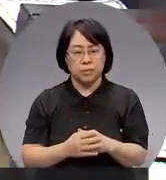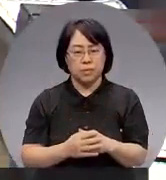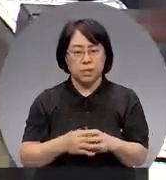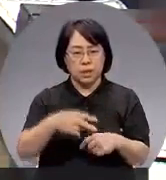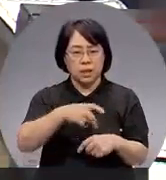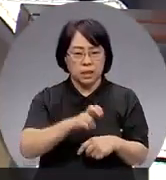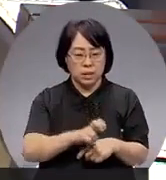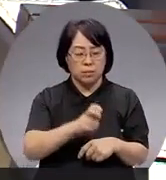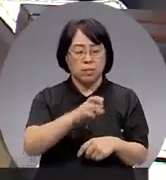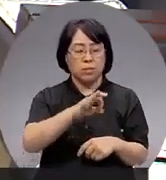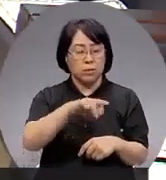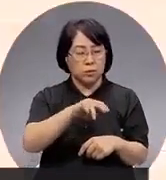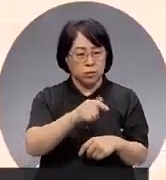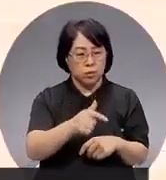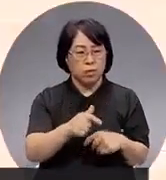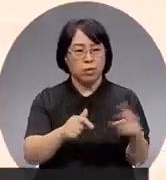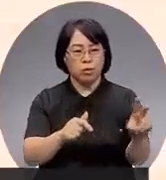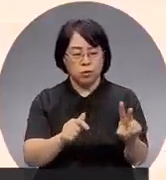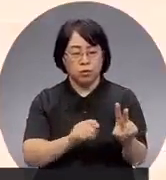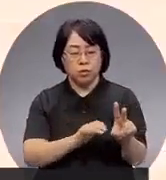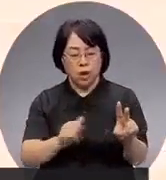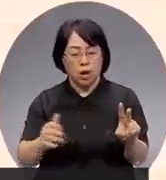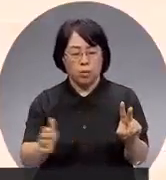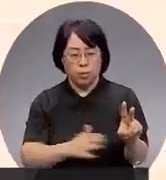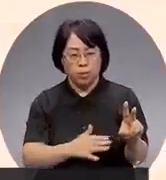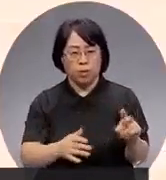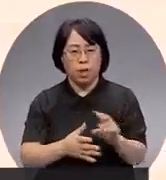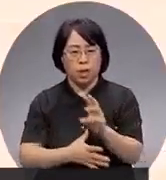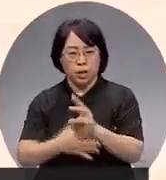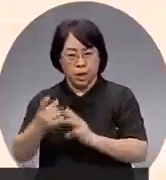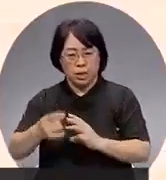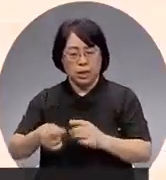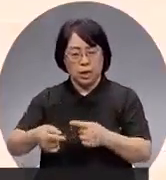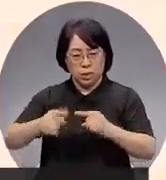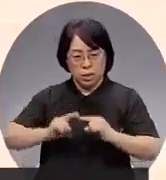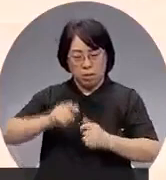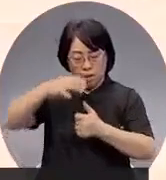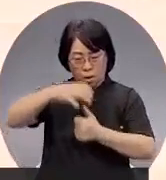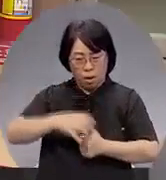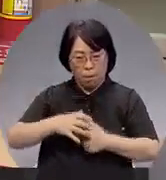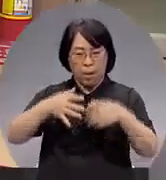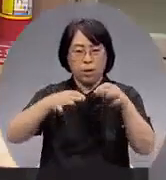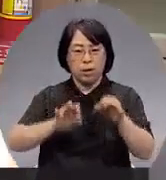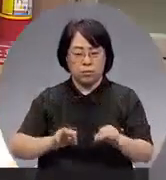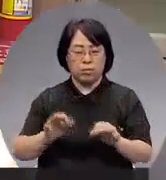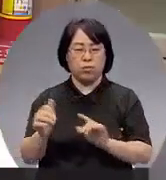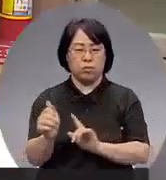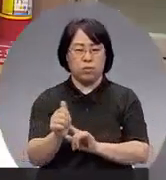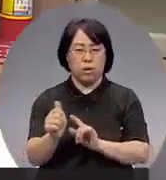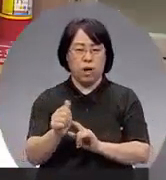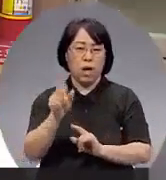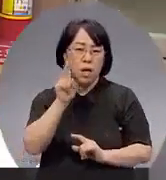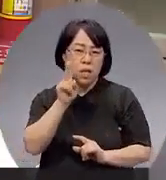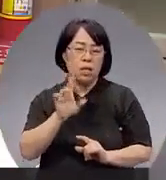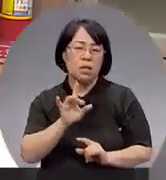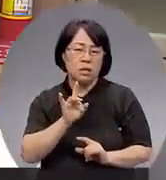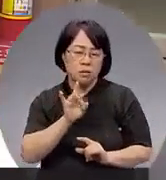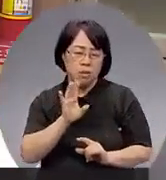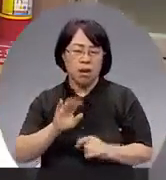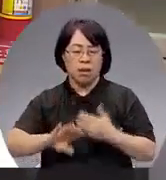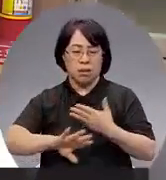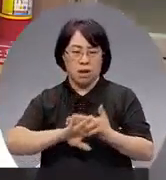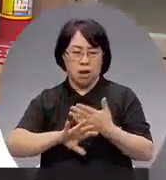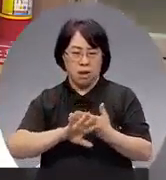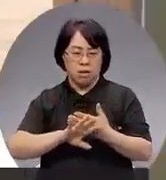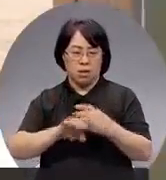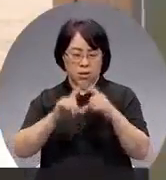심의보 윤건영 두 교육감 예비 후보로부터 단일화 참여 압박을 받은 김진균 예비 후보가 이틀 만에 역제안을